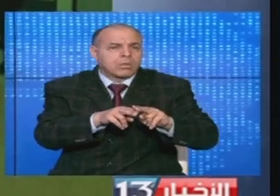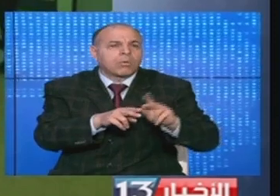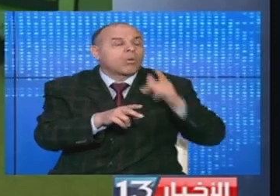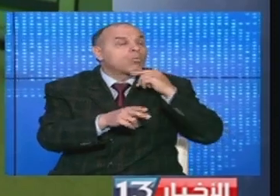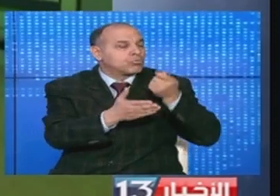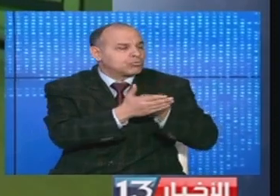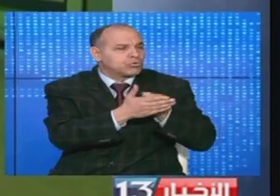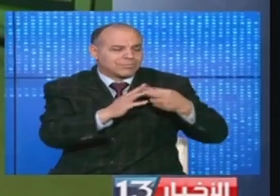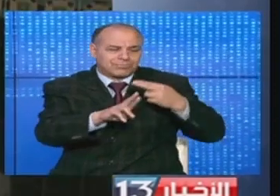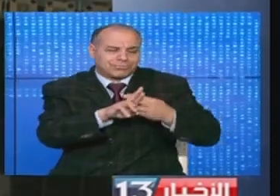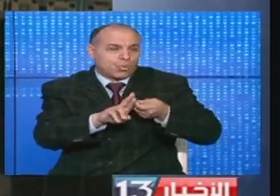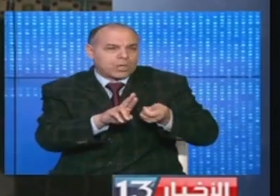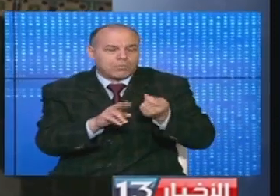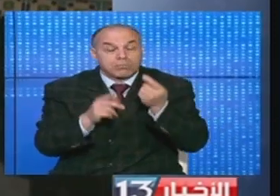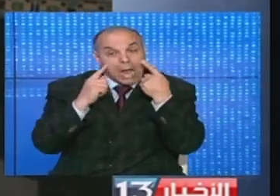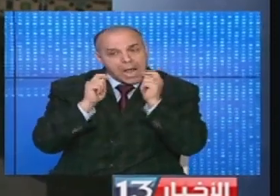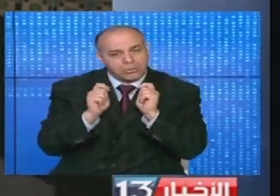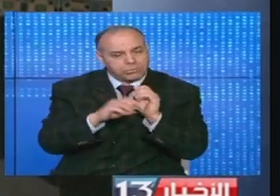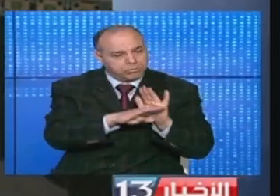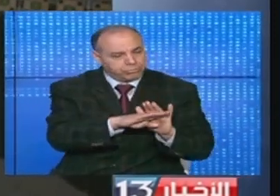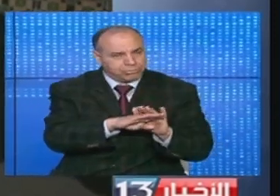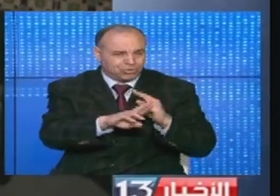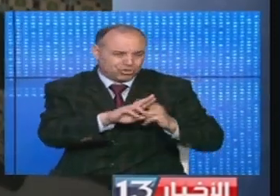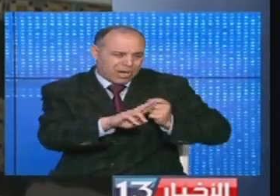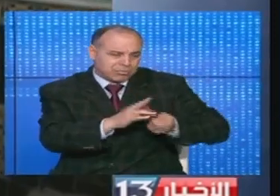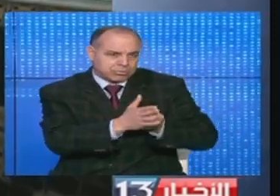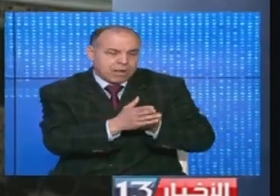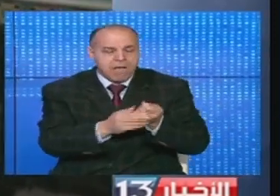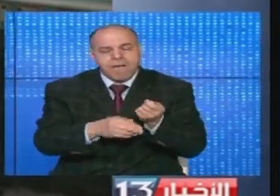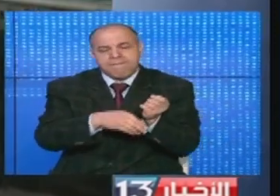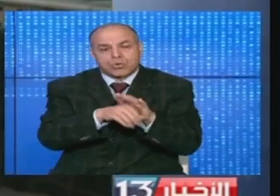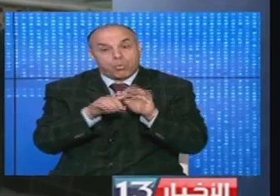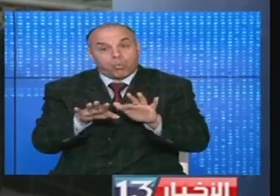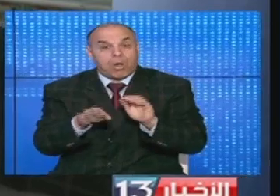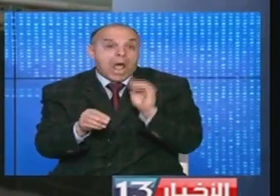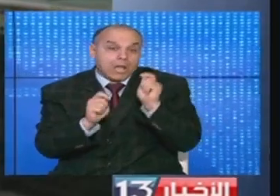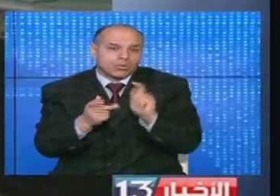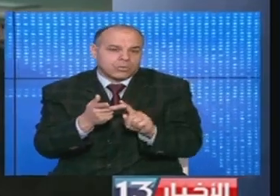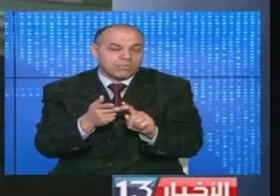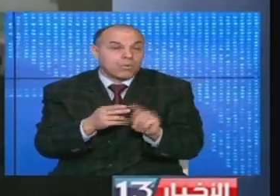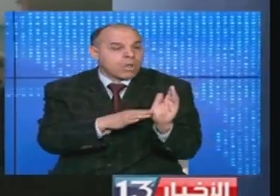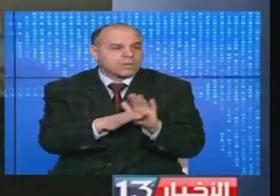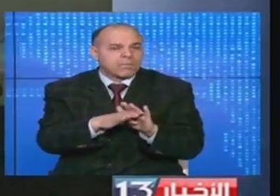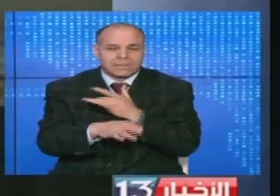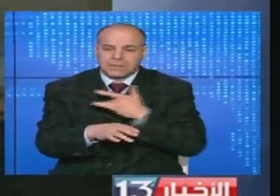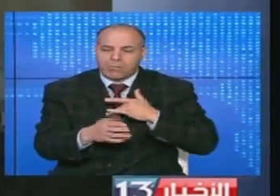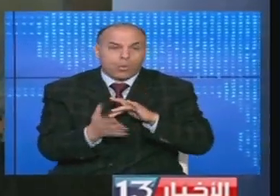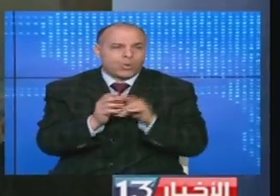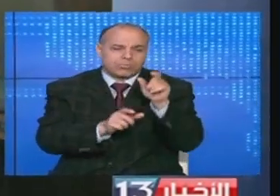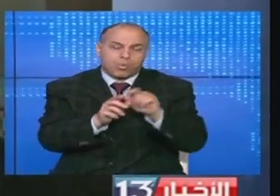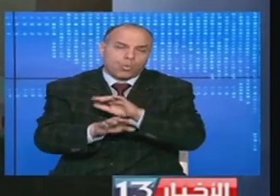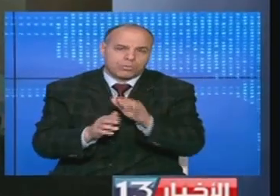اقتناء التذاكر للمزيد الاحتياط والتوقي من انتشار الفيروس يكونون المستجد وضمانا لسلامه مس